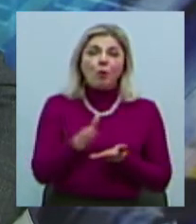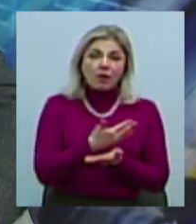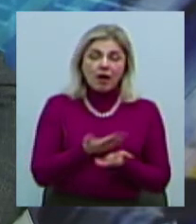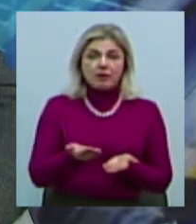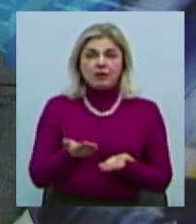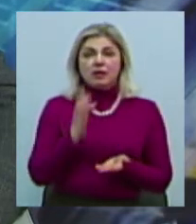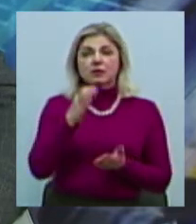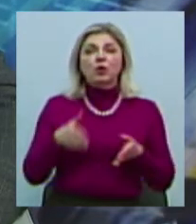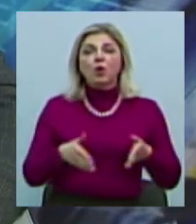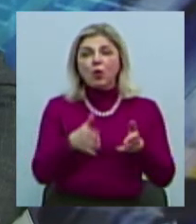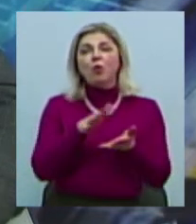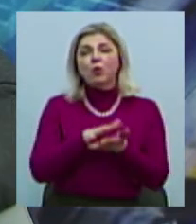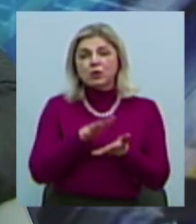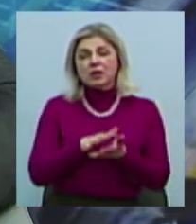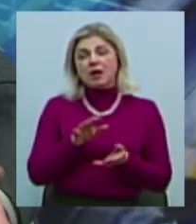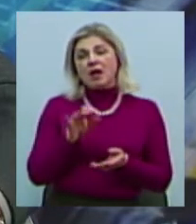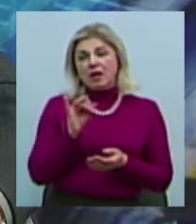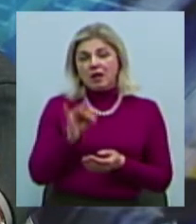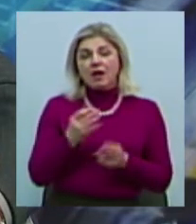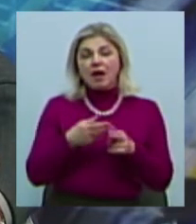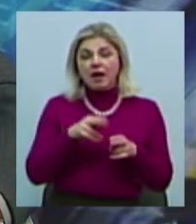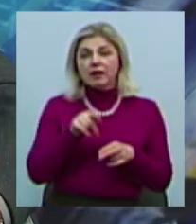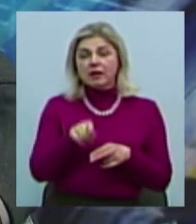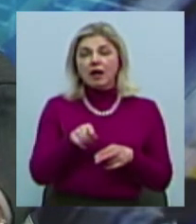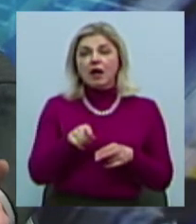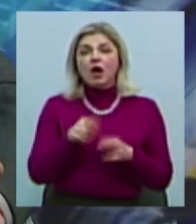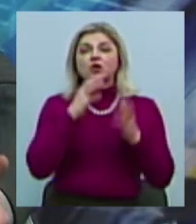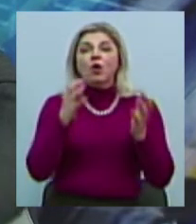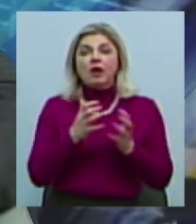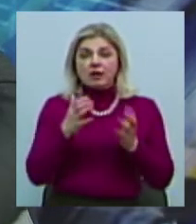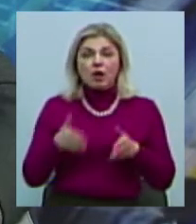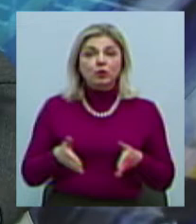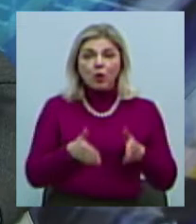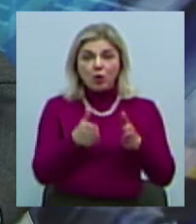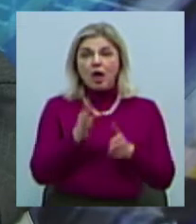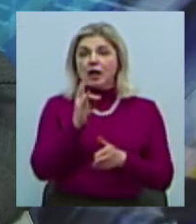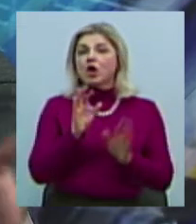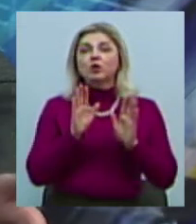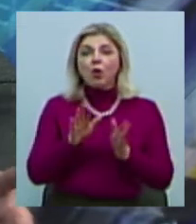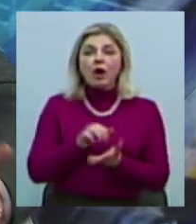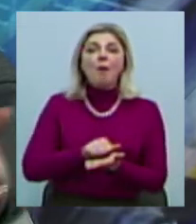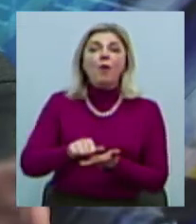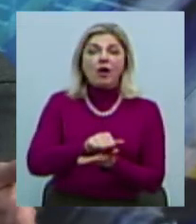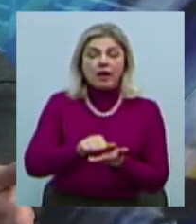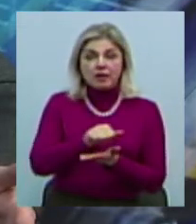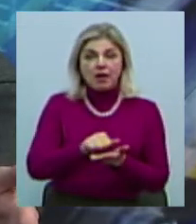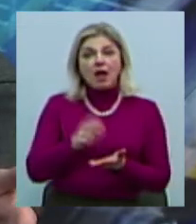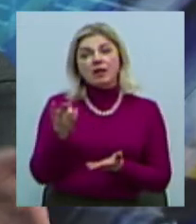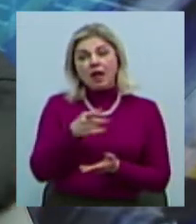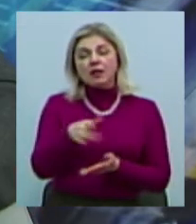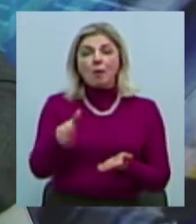убрать с дороги там, мусор, грязь. Там, то есть, это же содержание дороги не только просто дорожное покрытие. Также ее надо подмести,